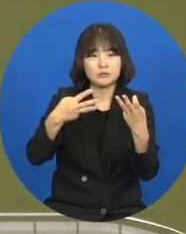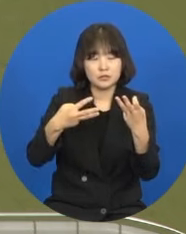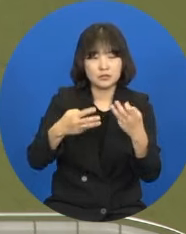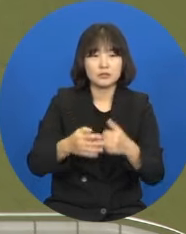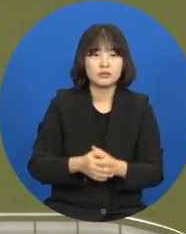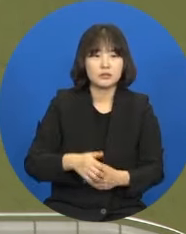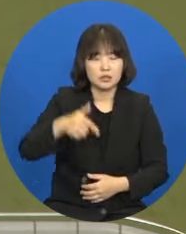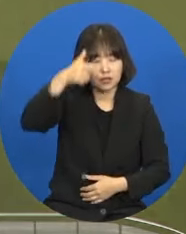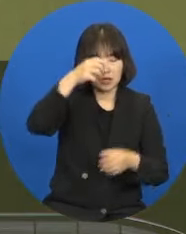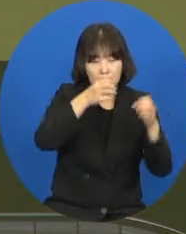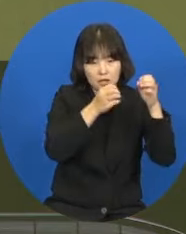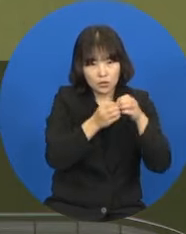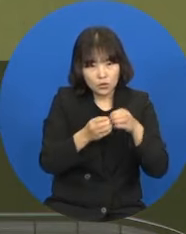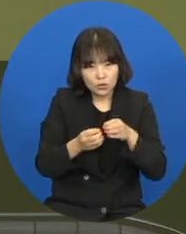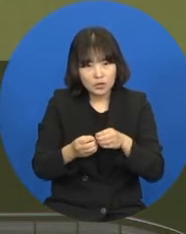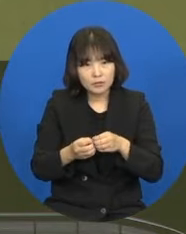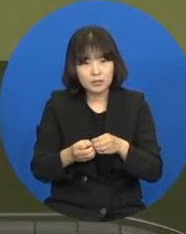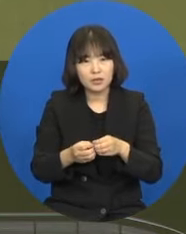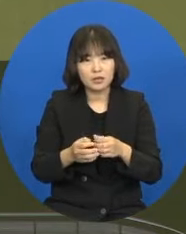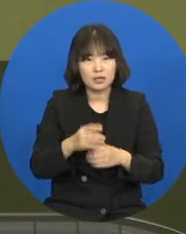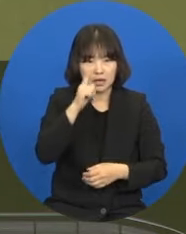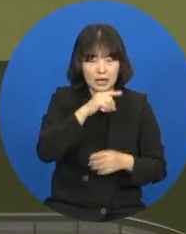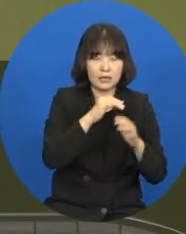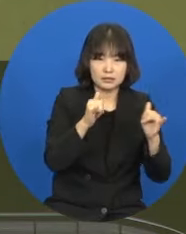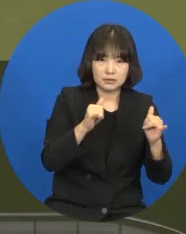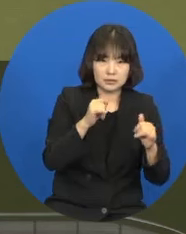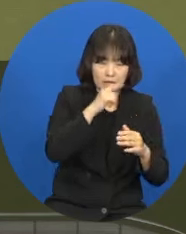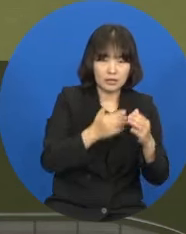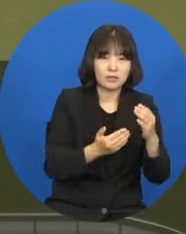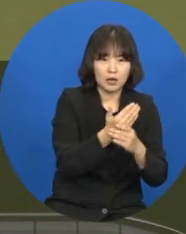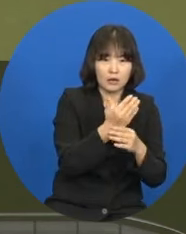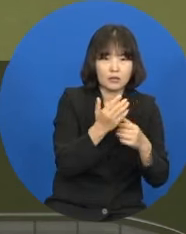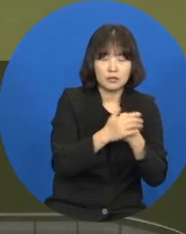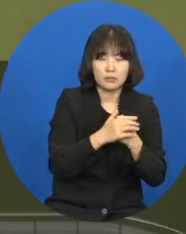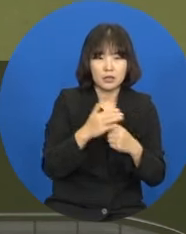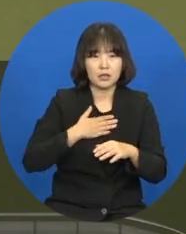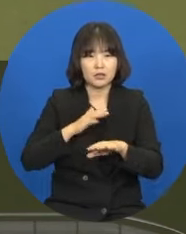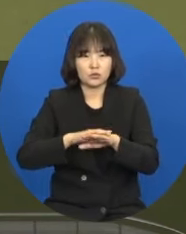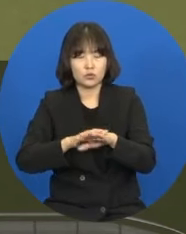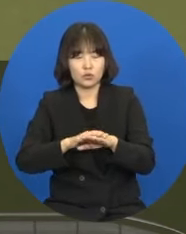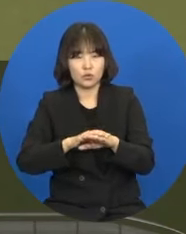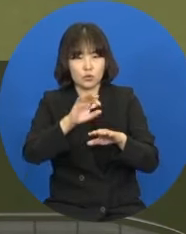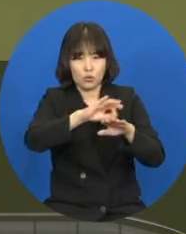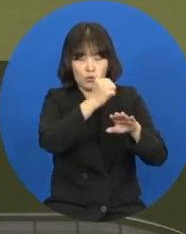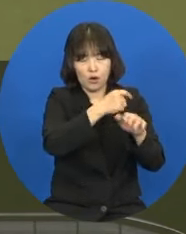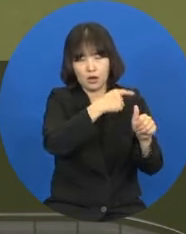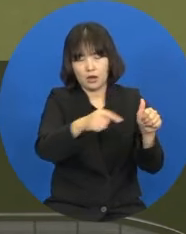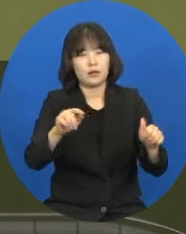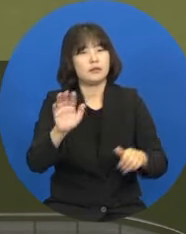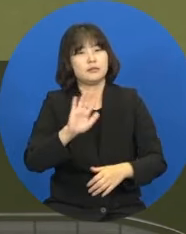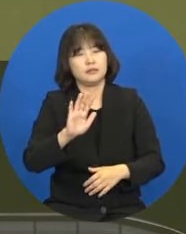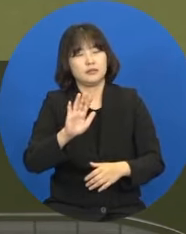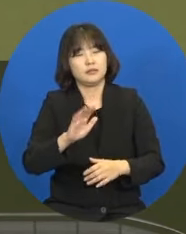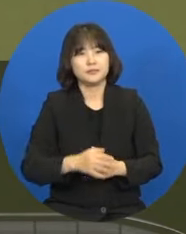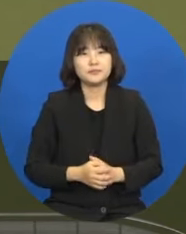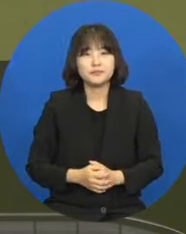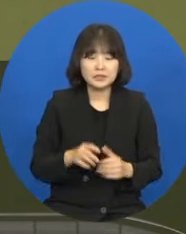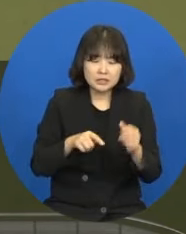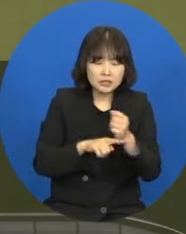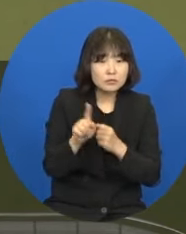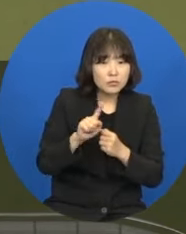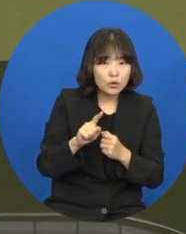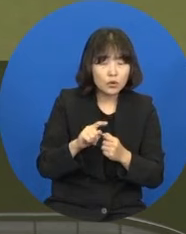악인에게서 악이 나온다 하였으니 내 손으로는 임금님을 해하지 않겠습니다 이게 무슨 의미냐 만일 사울을 직접